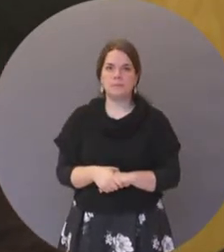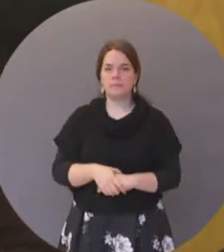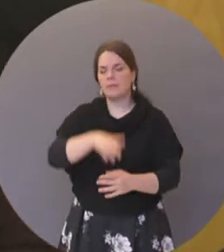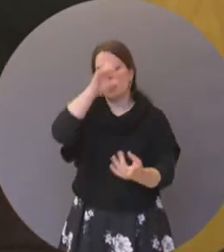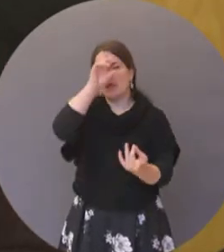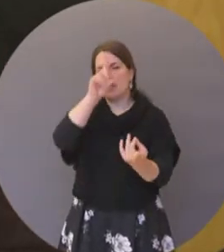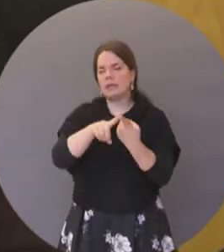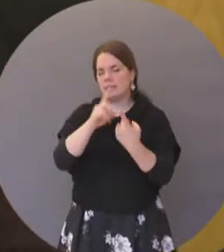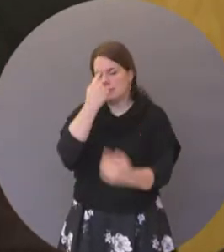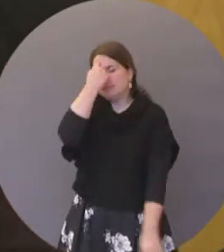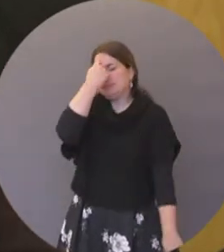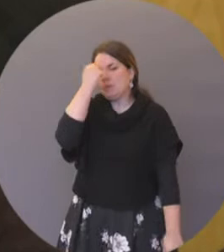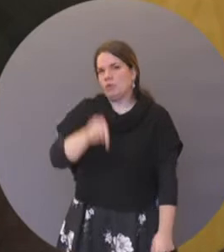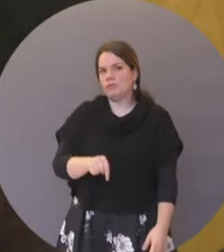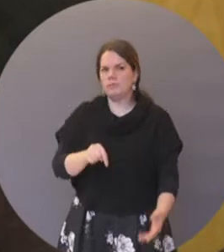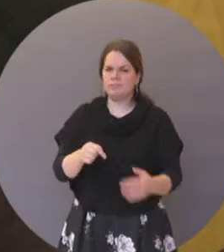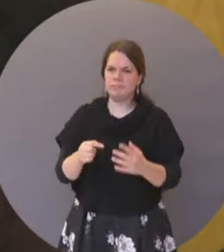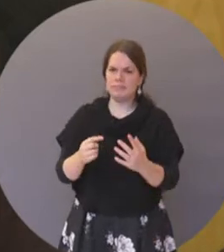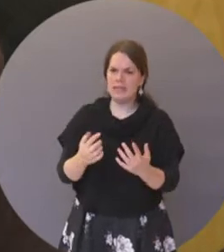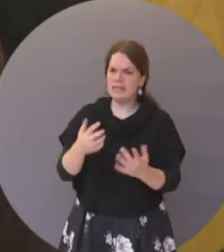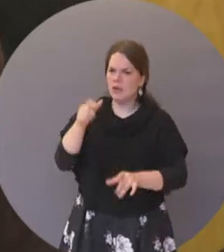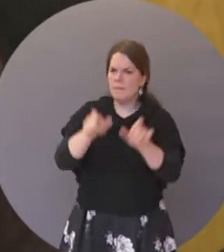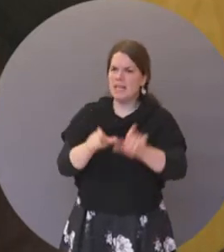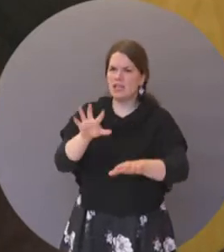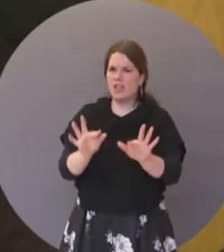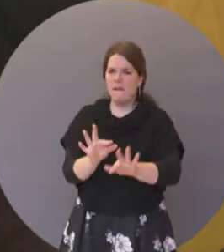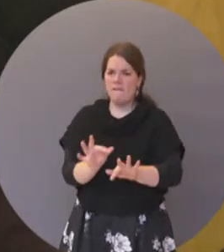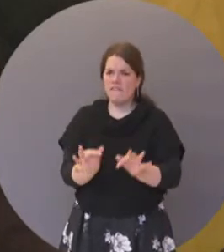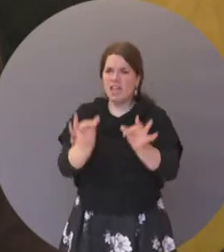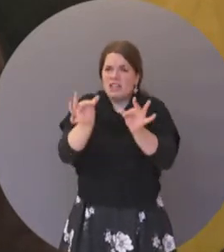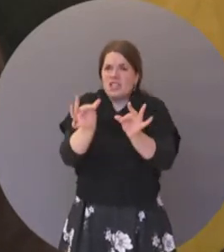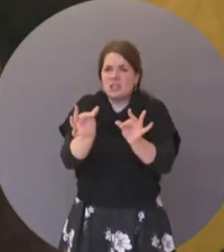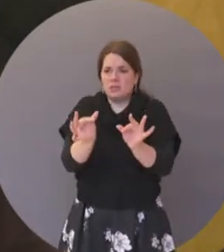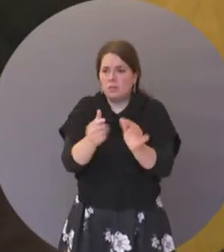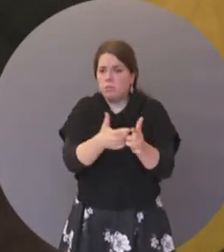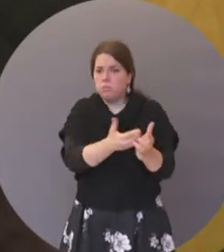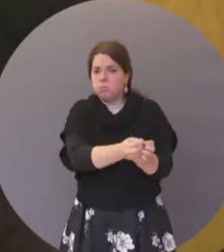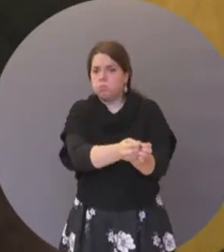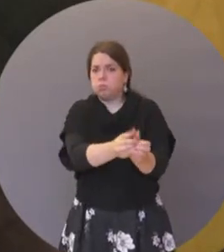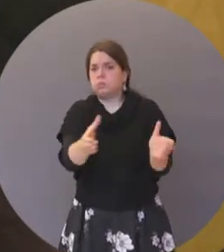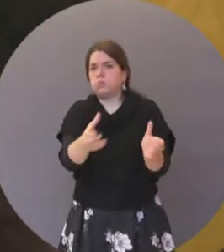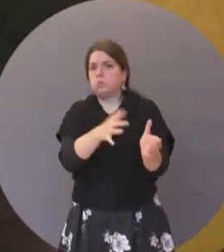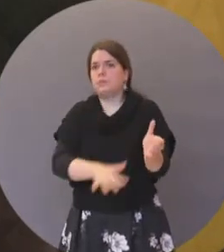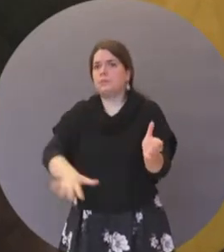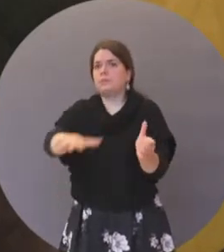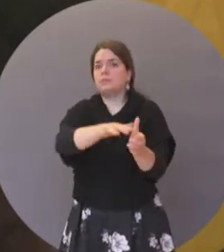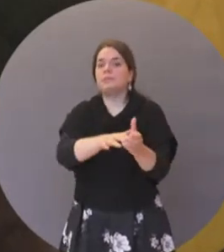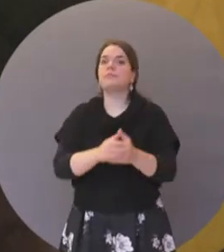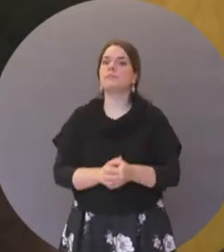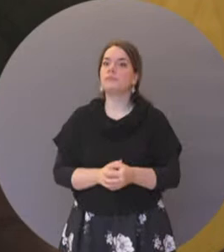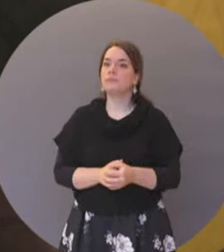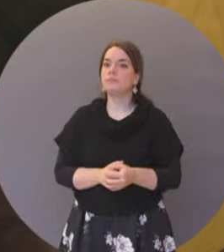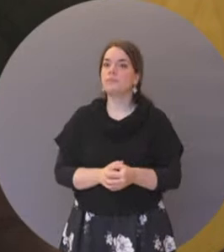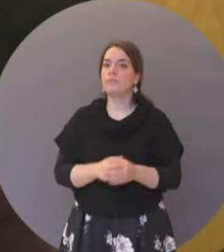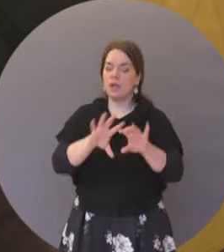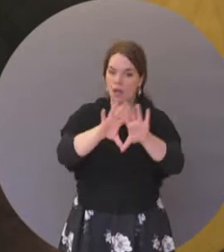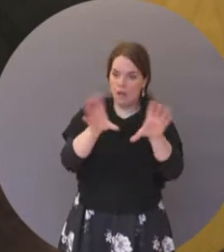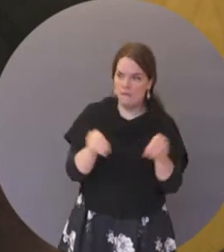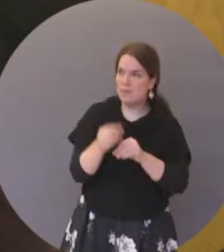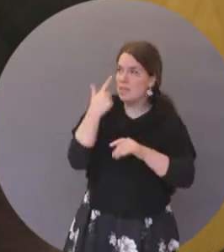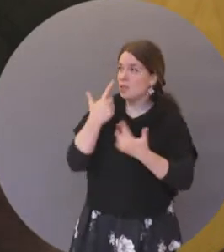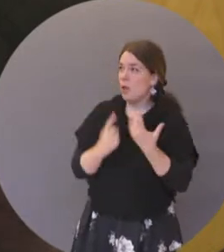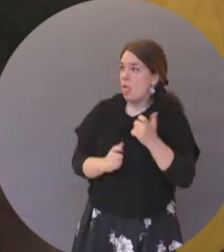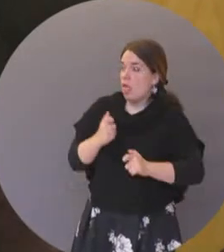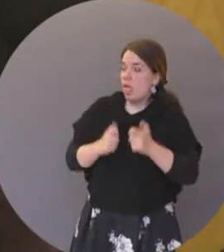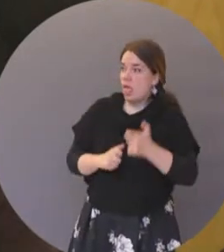vulnérabilité énergétique de nombreux scénarins les vulnérabilités énergétiques d'un ménage et la conséquence de la faiblesse de